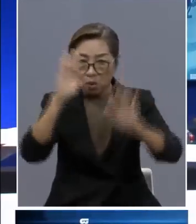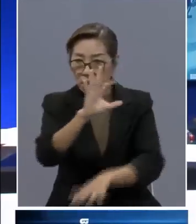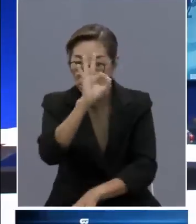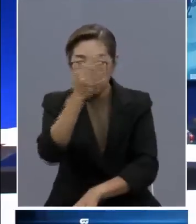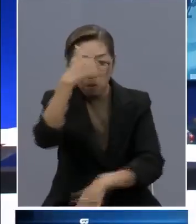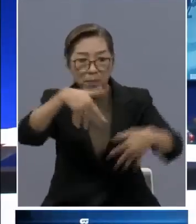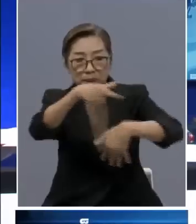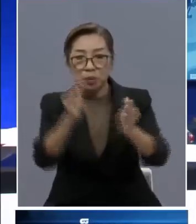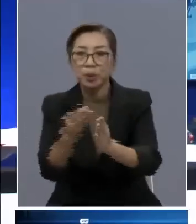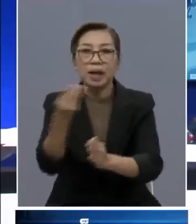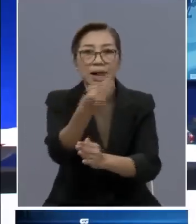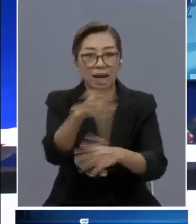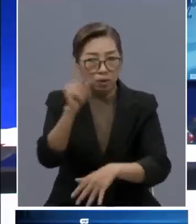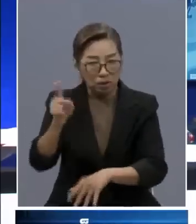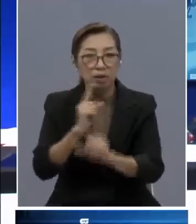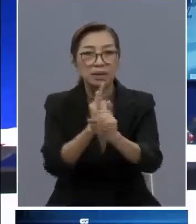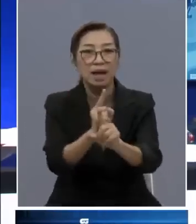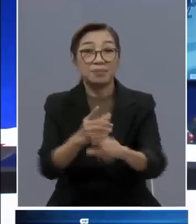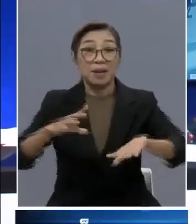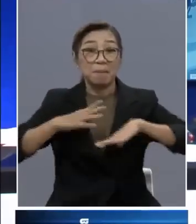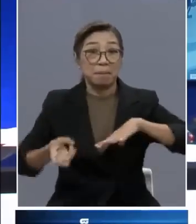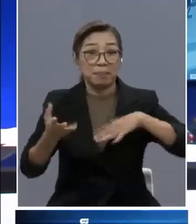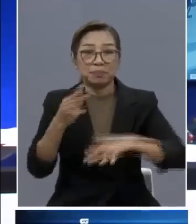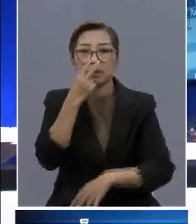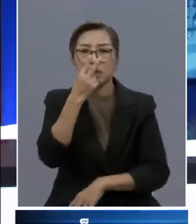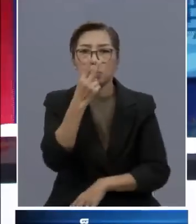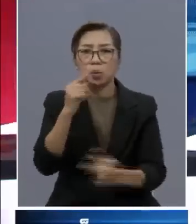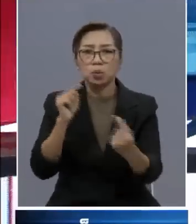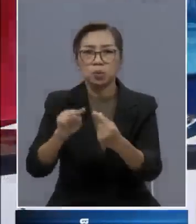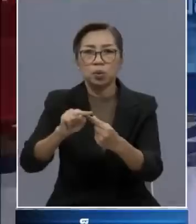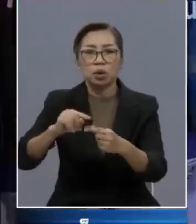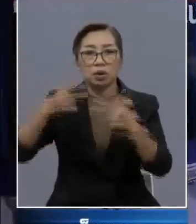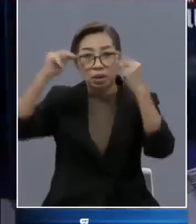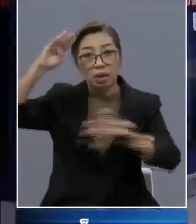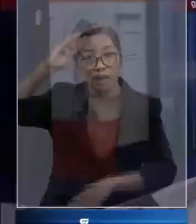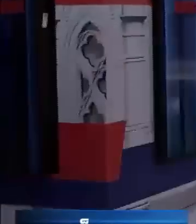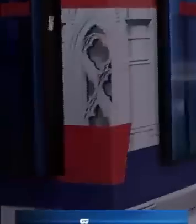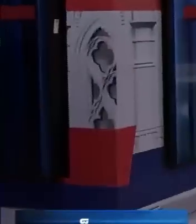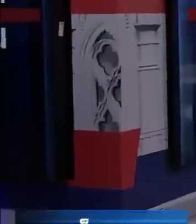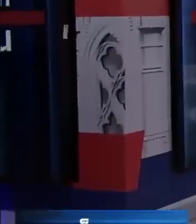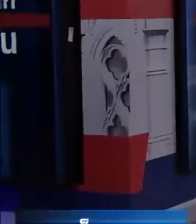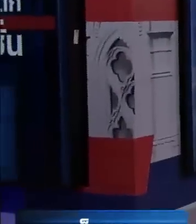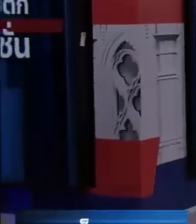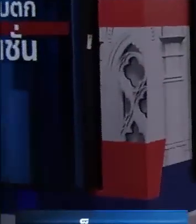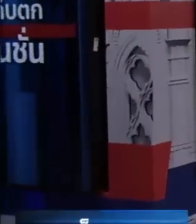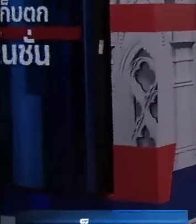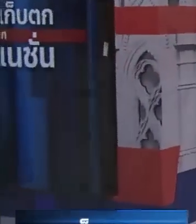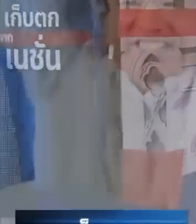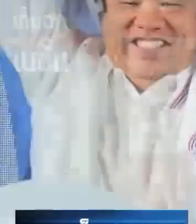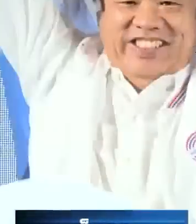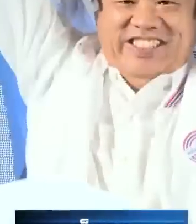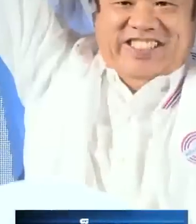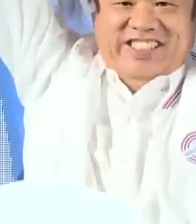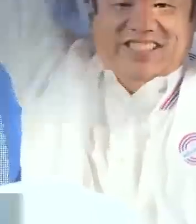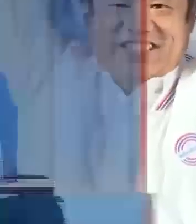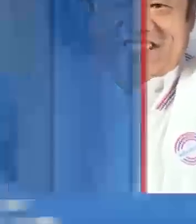ประชาชนนะครับพักกันครู่เดียวครับช่วงหน้าดูท่าทีของพลเอกประยุทธ์พลเอกประวิตรกันหน่อยกับการประชุมครม.ในวันนี้นะครับตามรายงานบอก